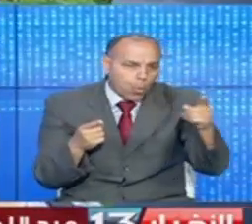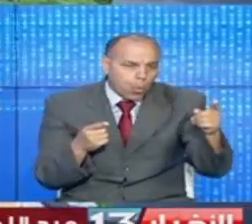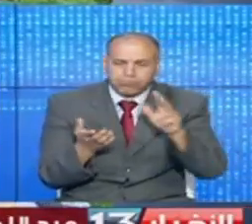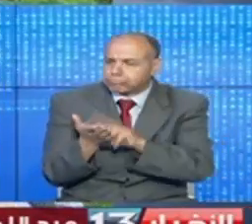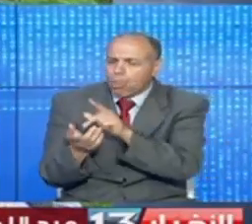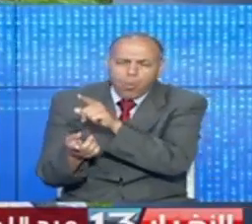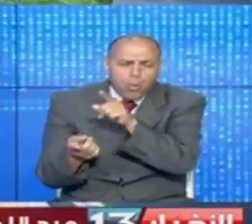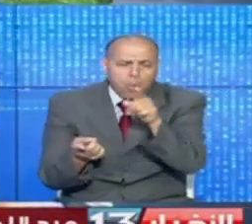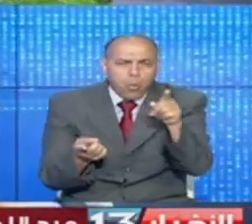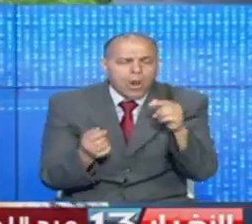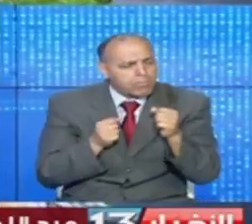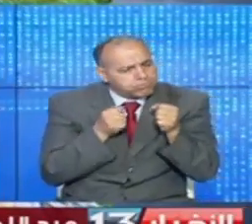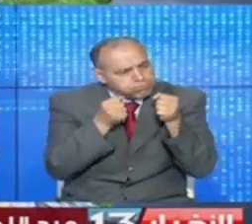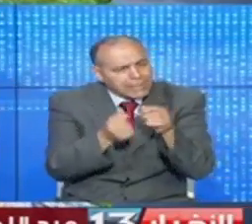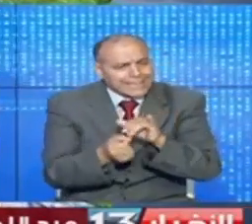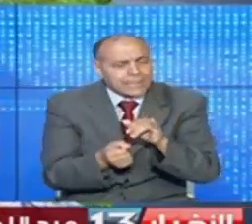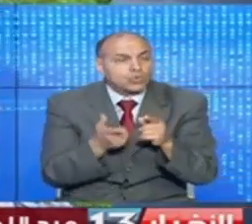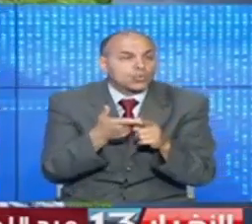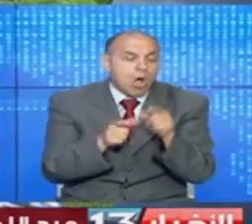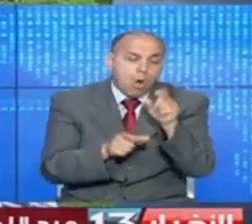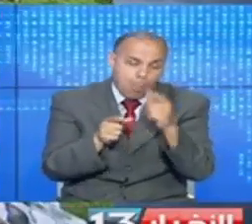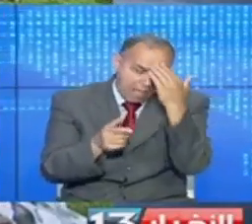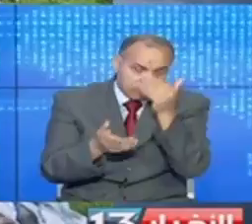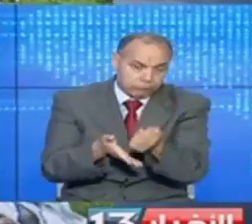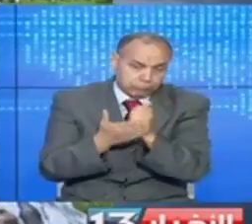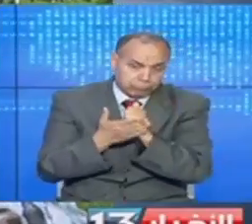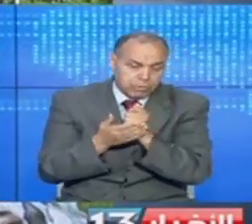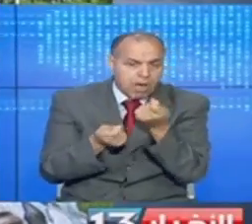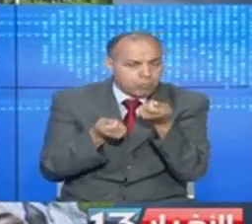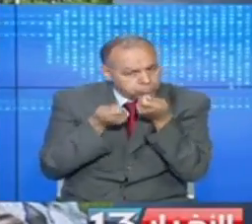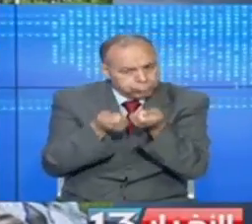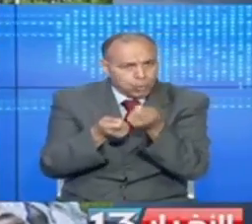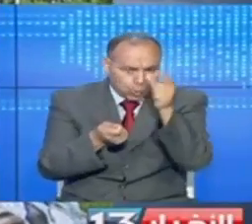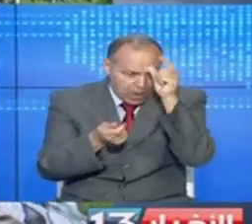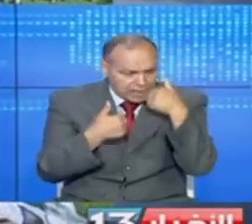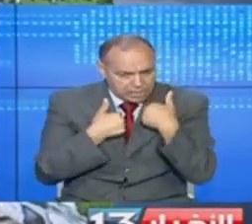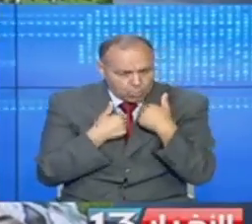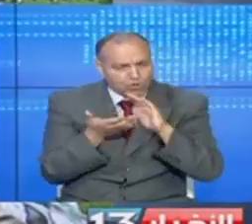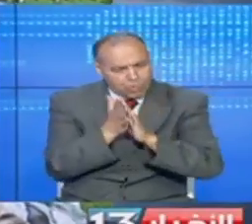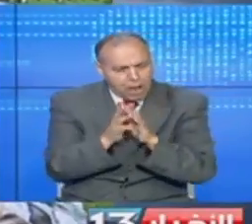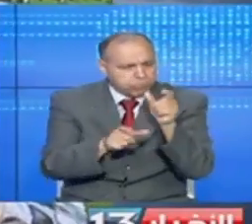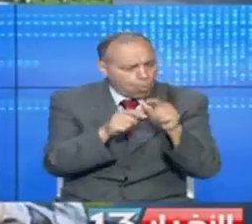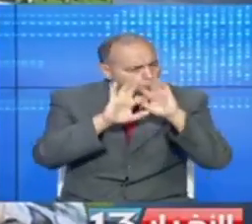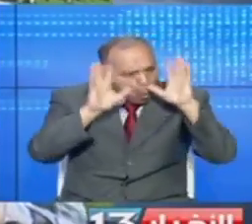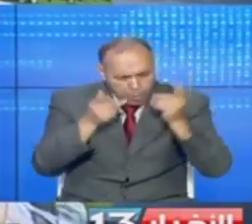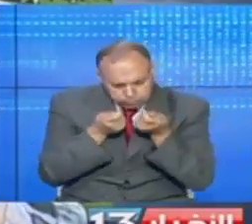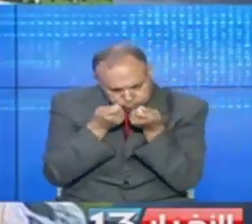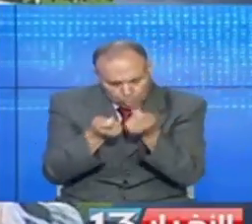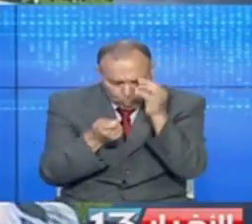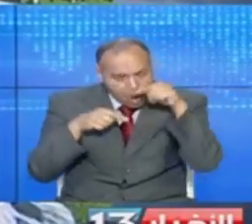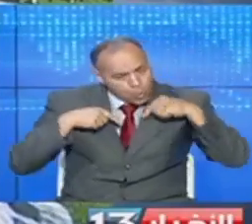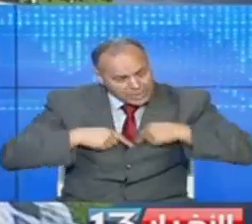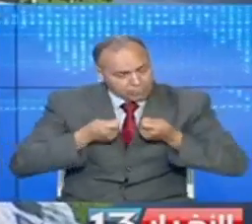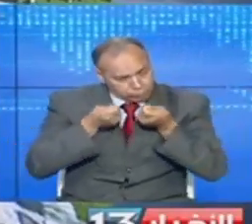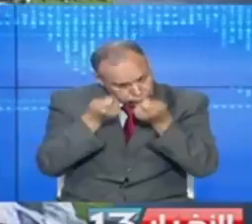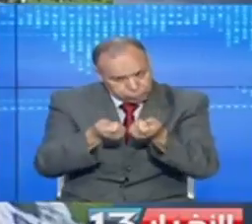للتثمين للجهد اللي قاموا به كمتبرعين توانسة جمعيات وأفراد ومؤسسات وحتى وزارات